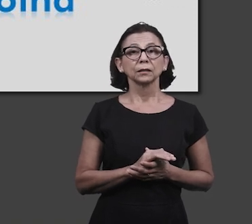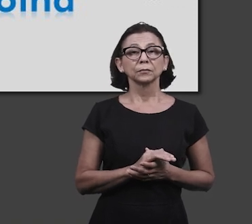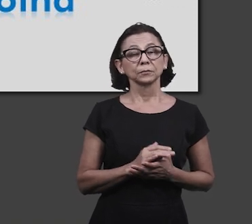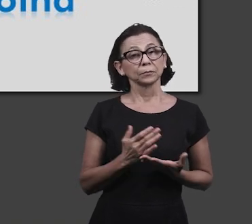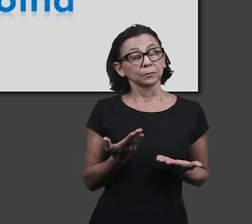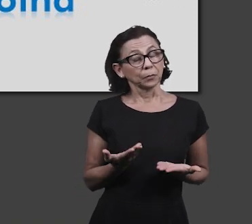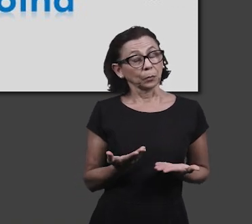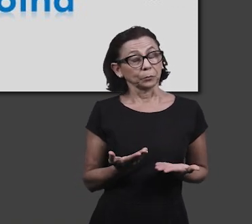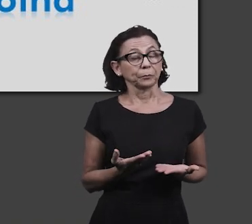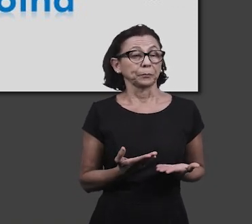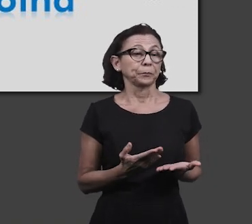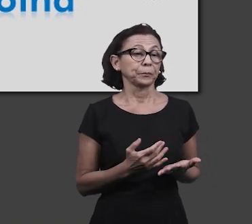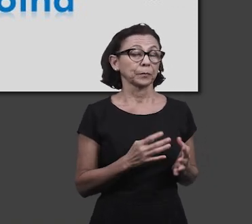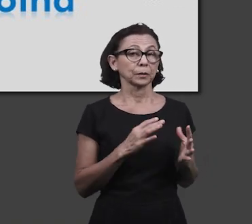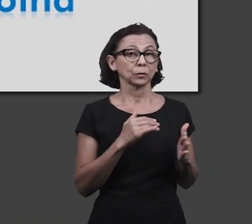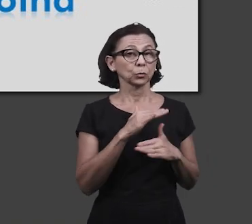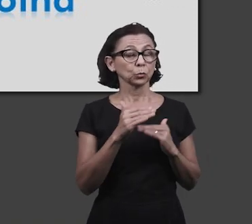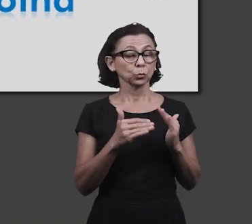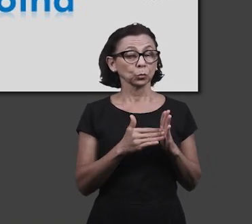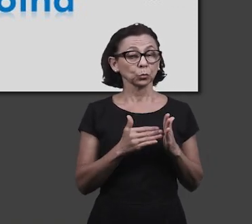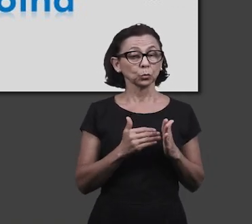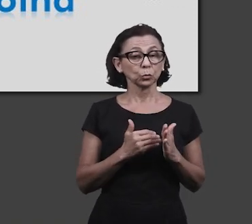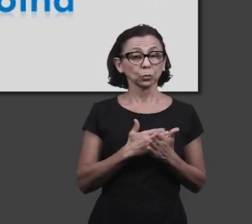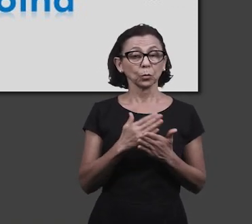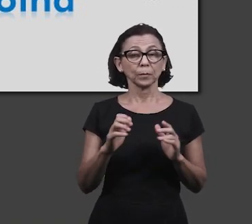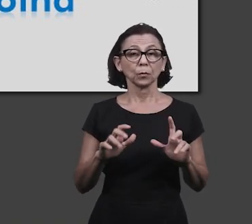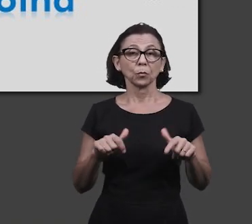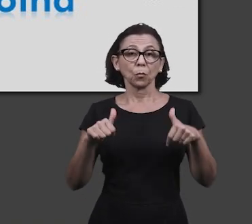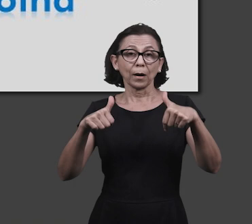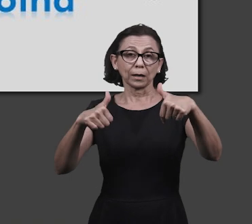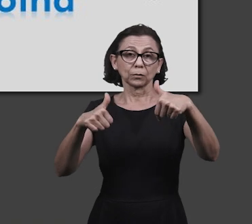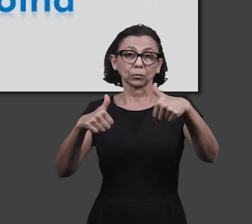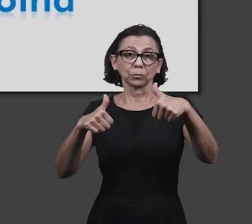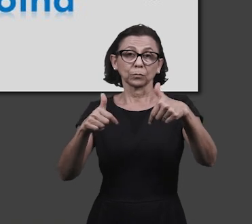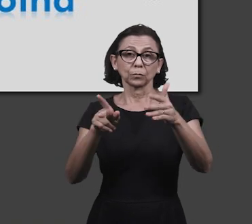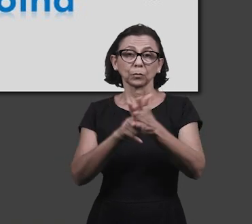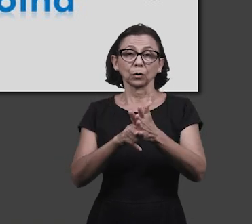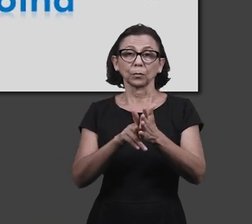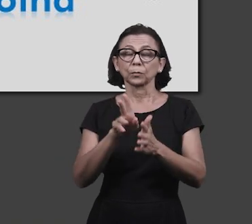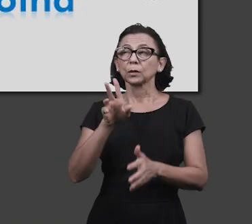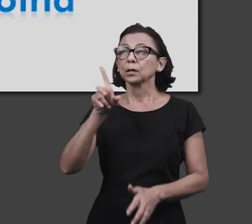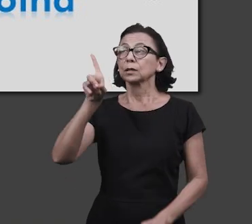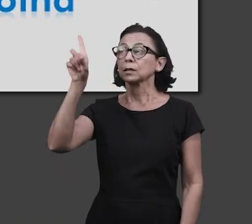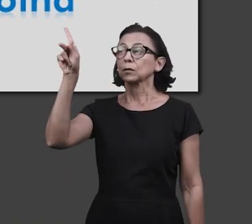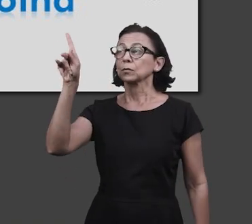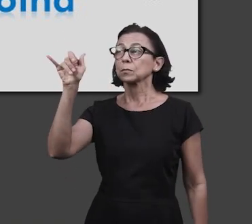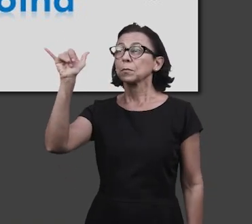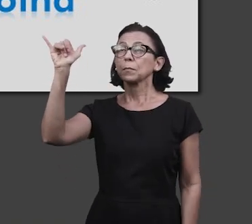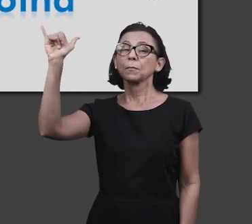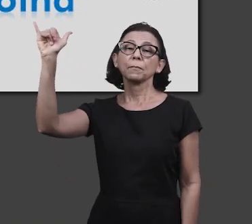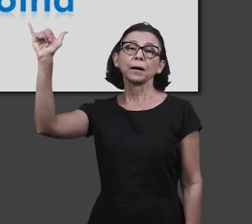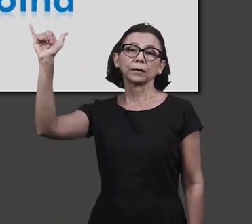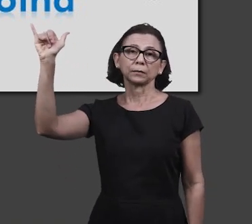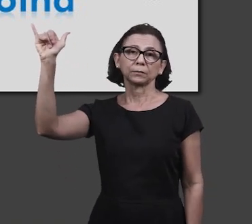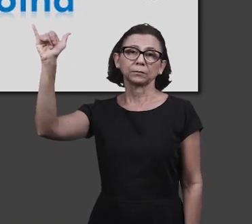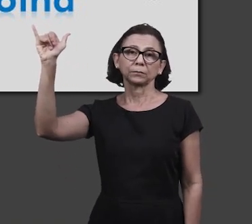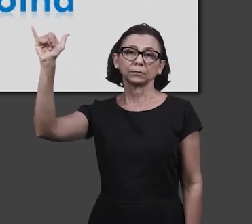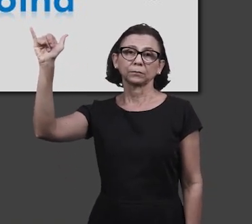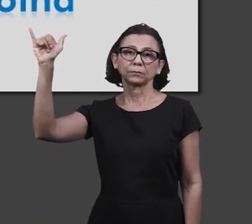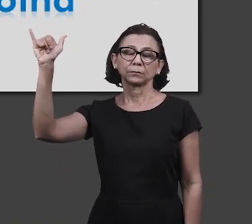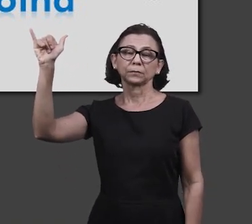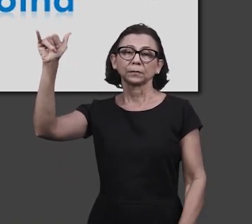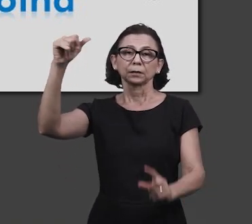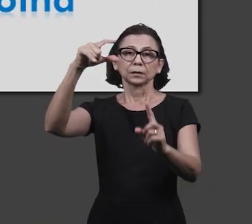volet en considérant ce que nous abordons ici. Tout commence avec un acte de Dieu le Père qui choisit, il